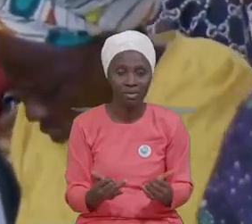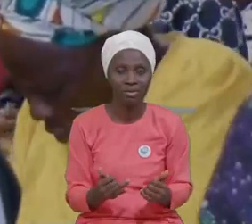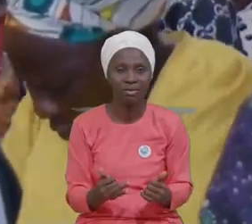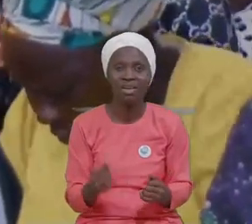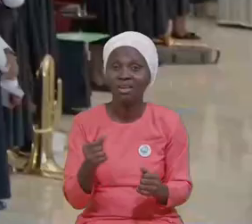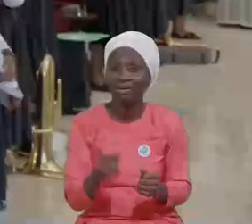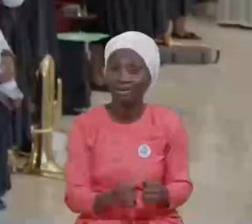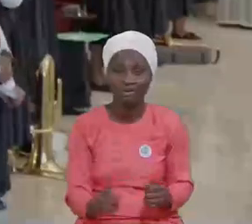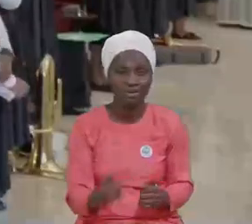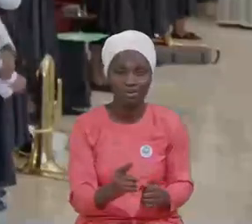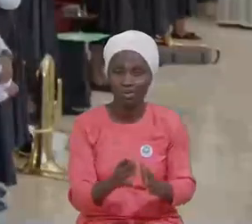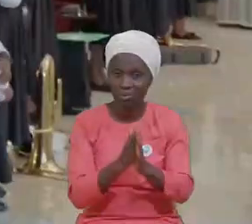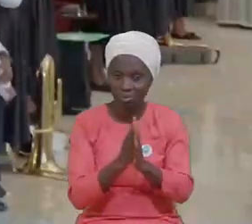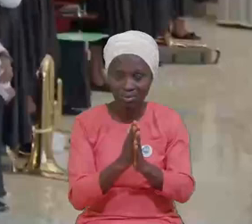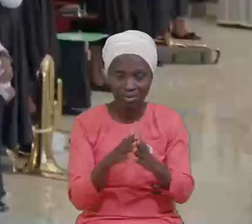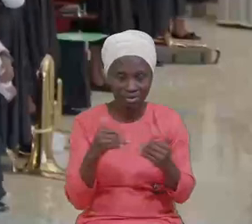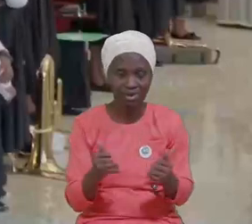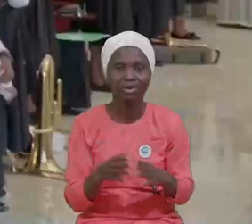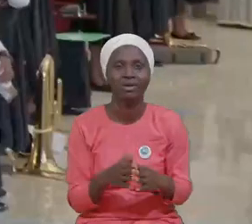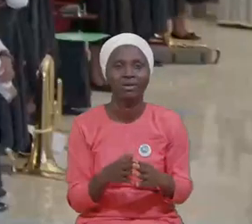Tout le monde doit être en train de prier maintenant.